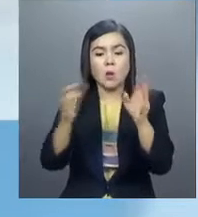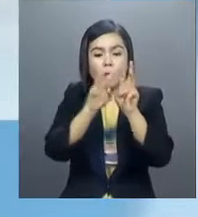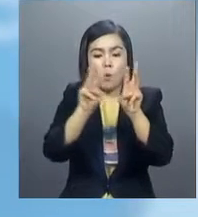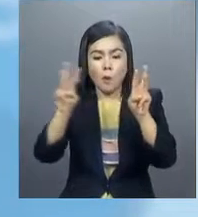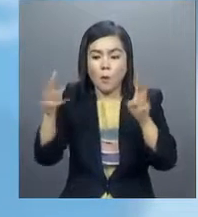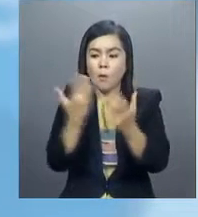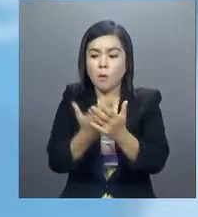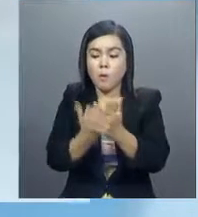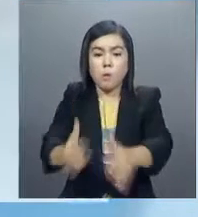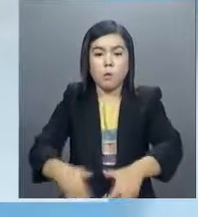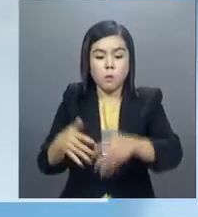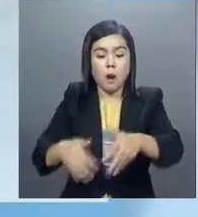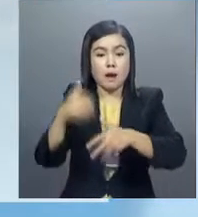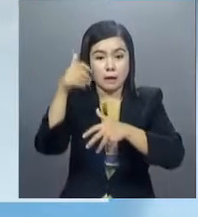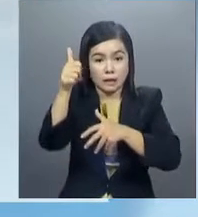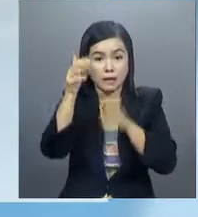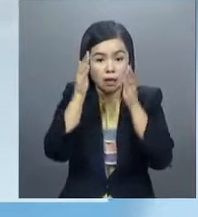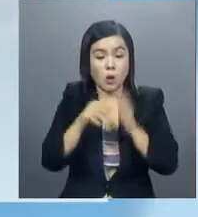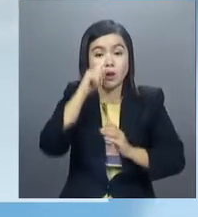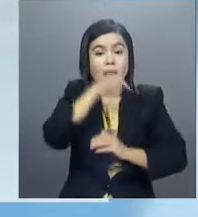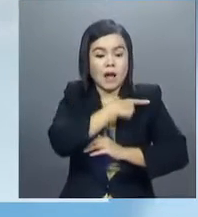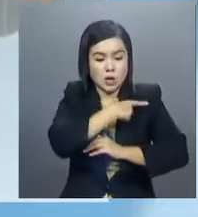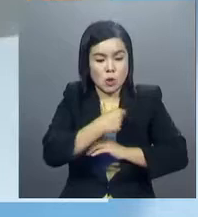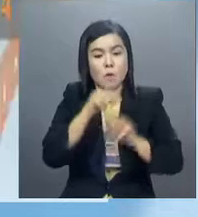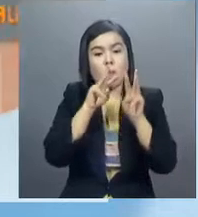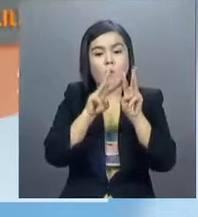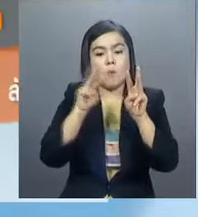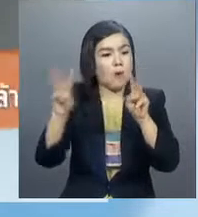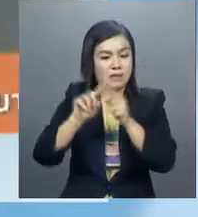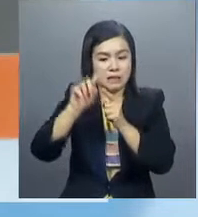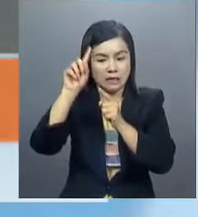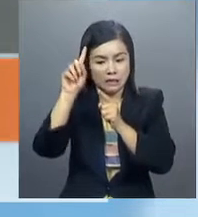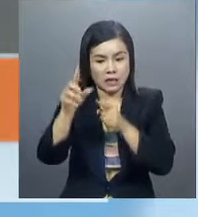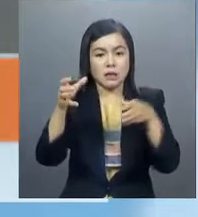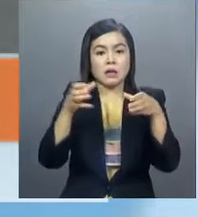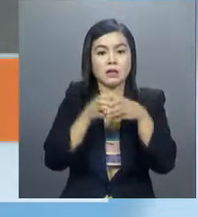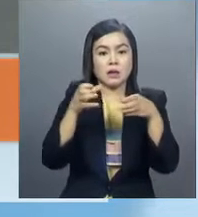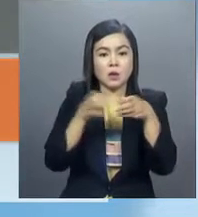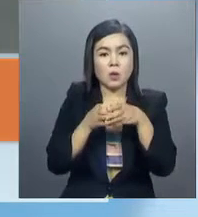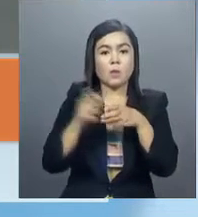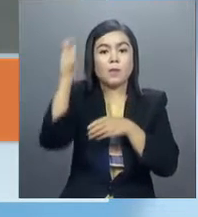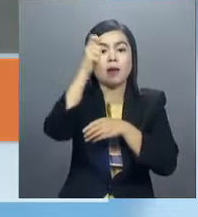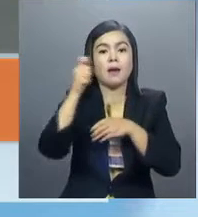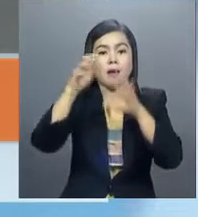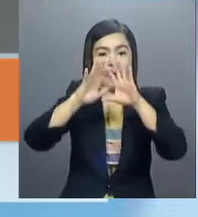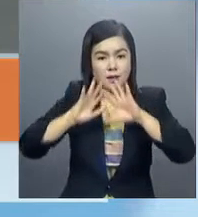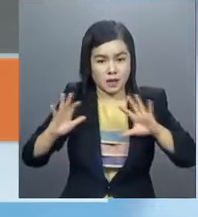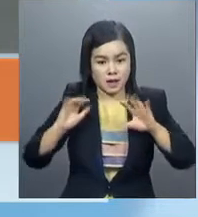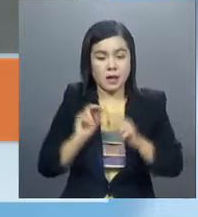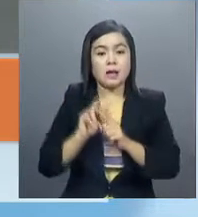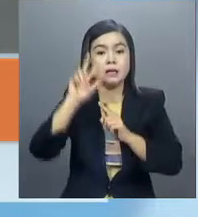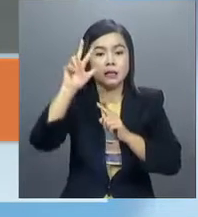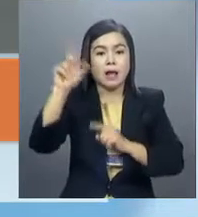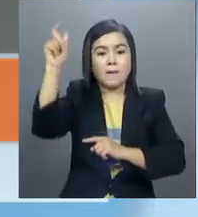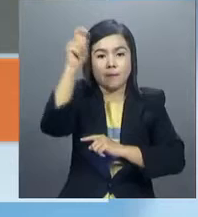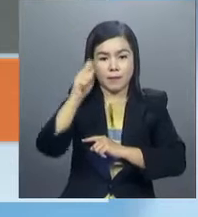ำดับขณะนี้คนไทยนิยมซื้อขายสินค้าออนไลน์เป็นอันดับหนึ่งในกลุ่มประเทศ AEC และเป็นอันดับ3ในเอเชียร